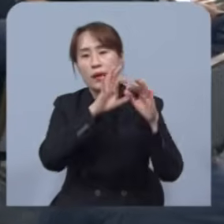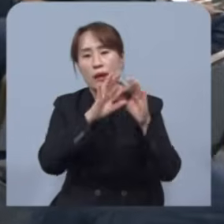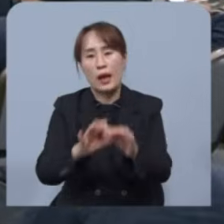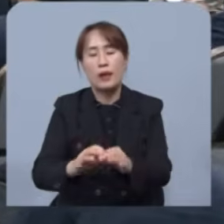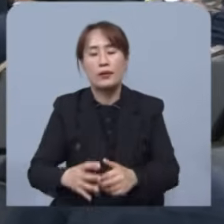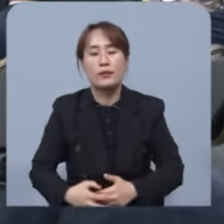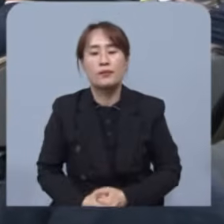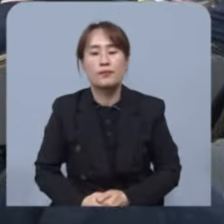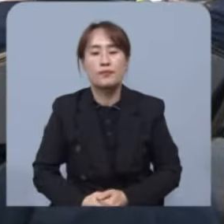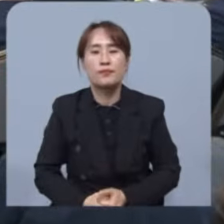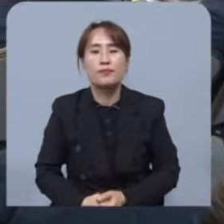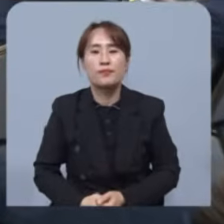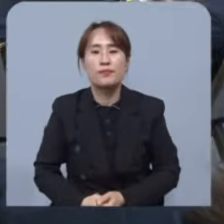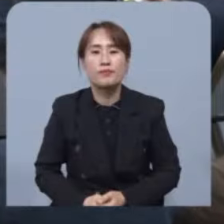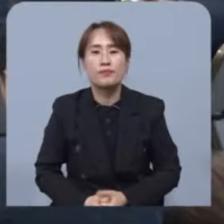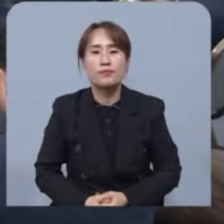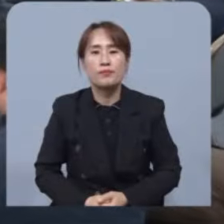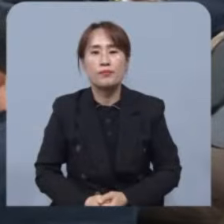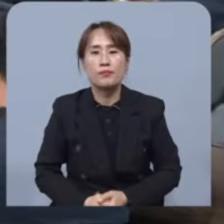계속해서